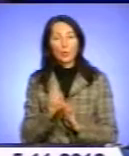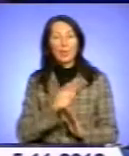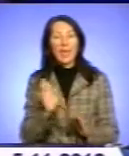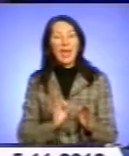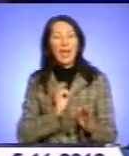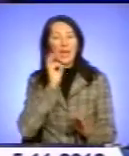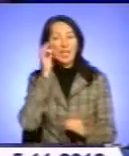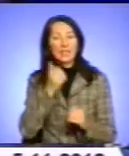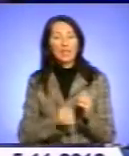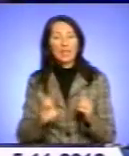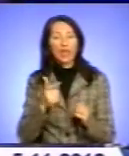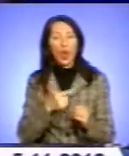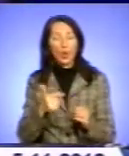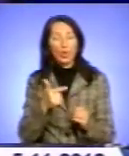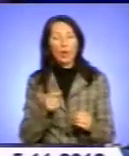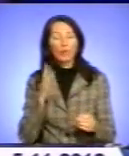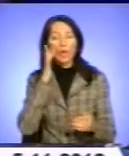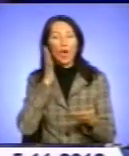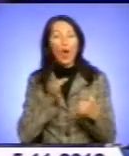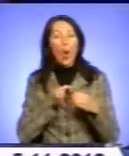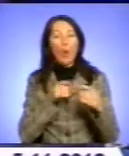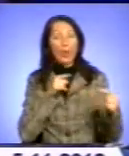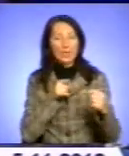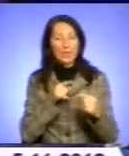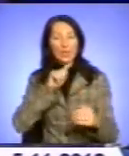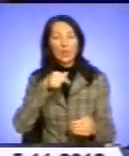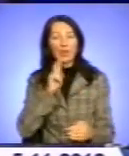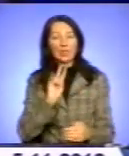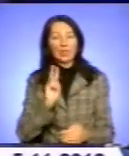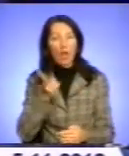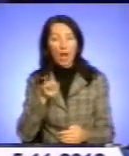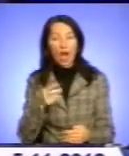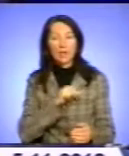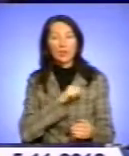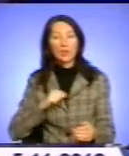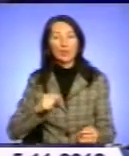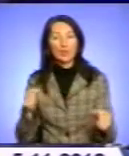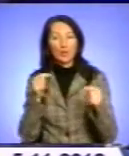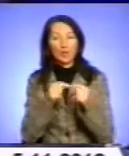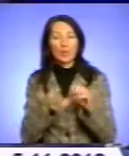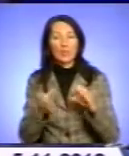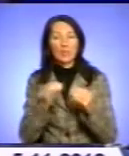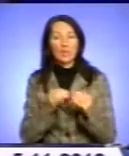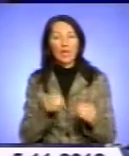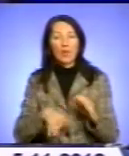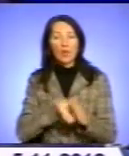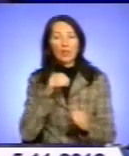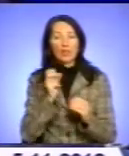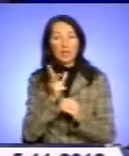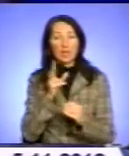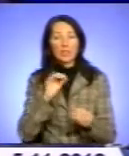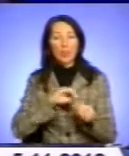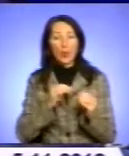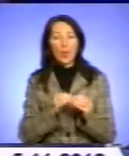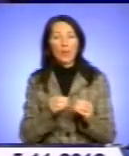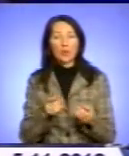грудня. Опозиція вимагає від ЦВК самостійно встановити результати виборів на 13 проблемних округах.